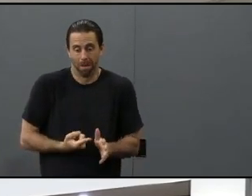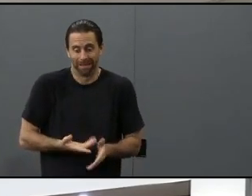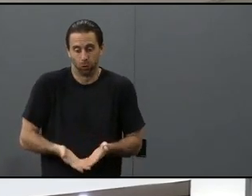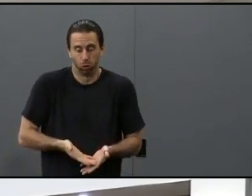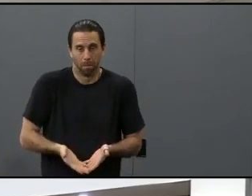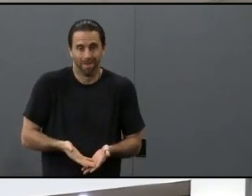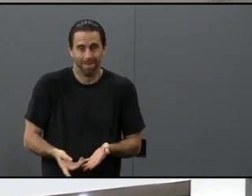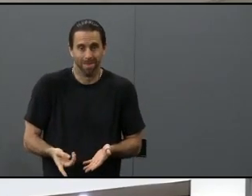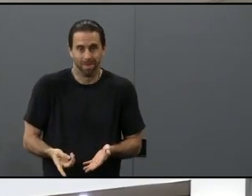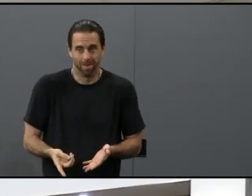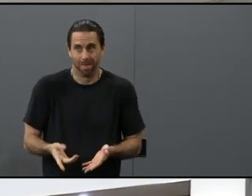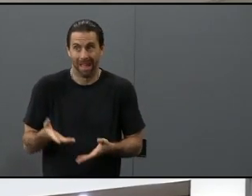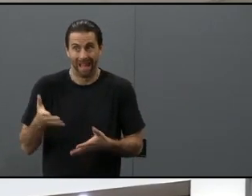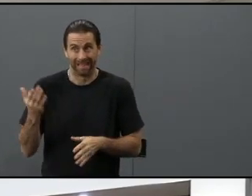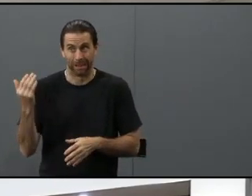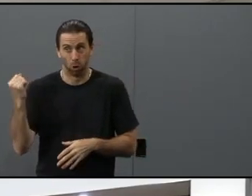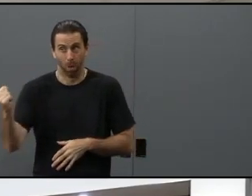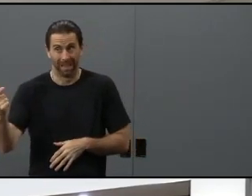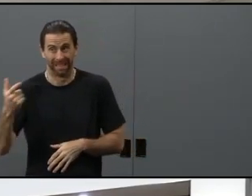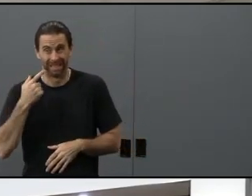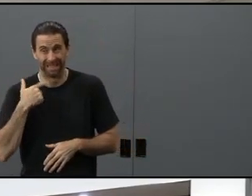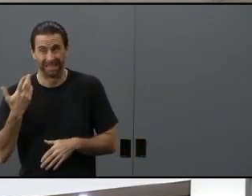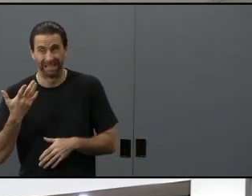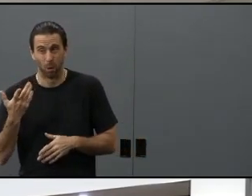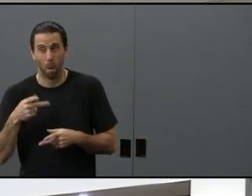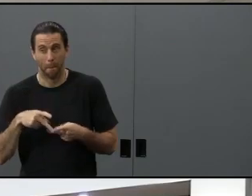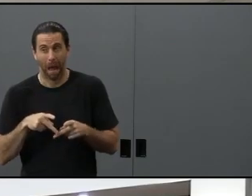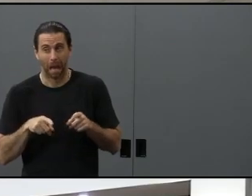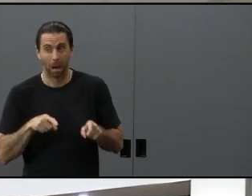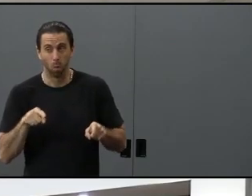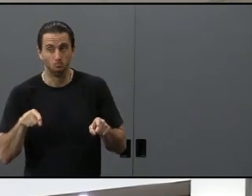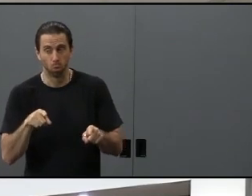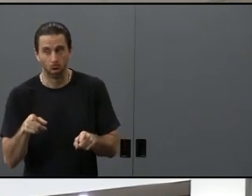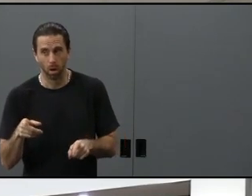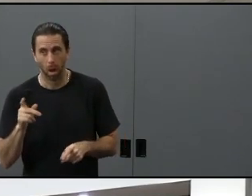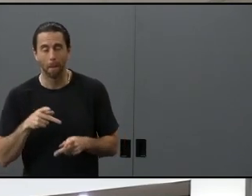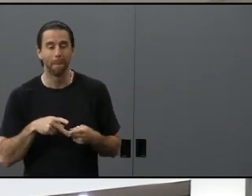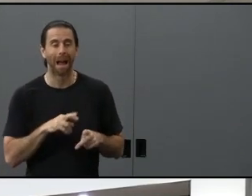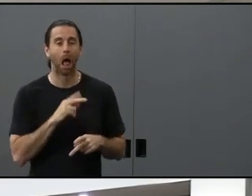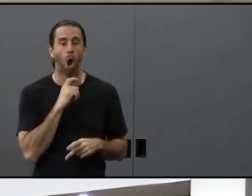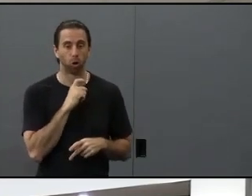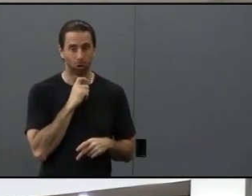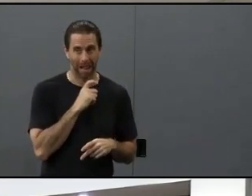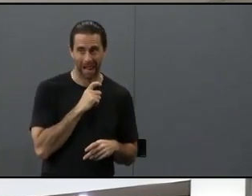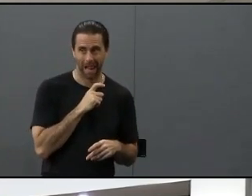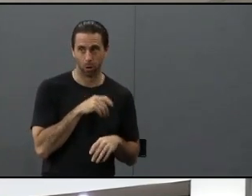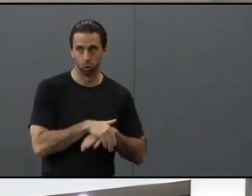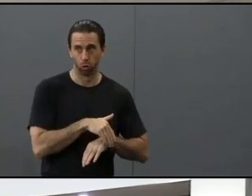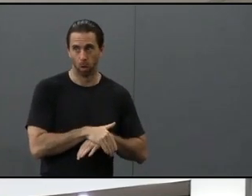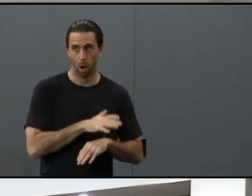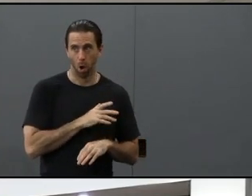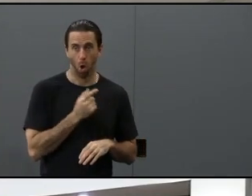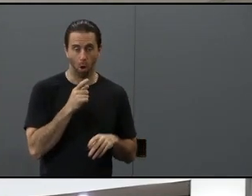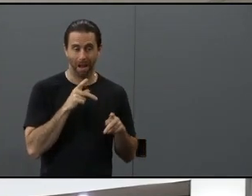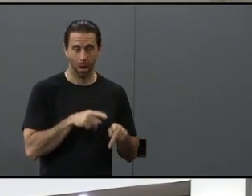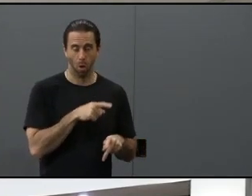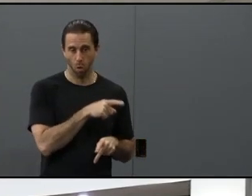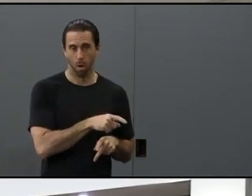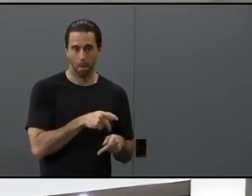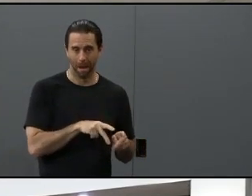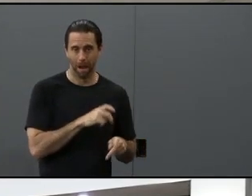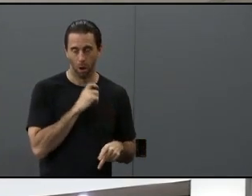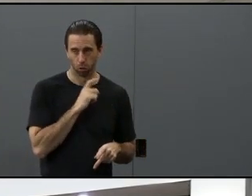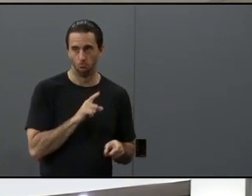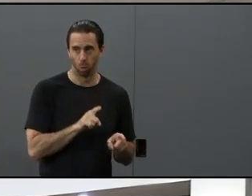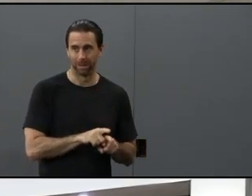semaine vous reste 15 secondes peut-être juste nous dire les parcs on va en profiter pour le parc La Rochelle ce soir il y a quelqu'un au par La Rochelle et